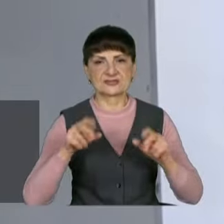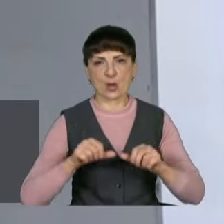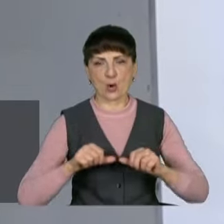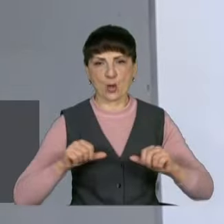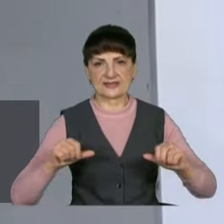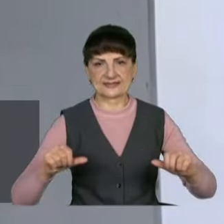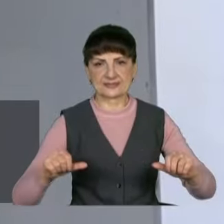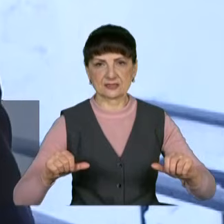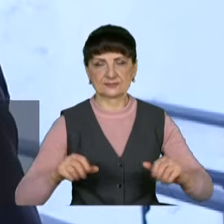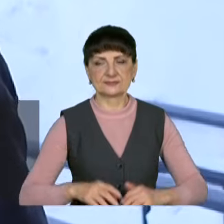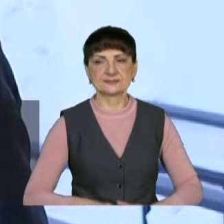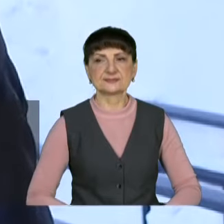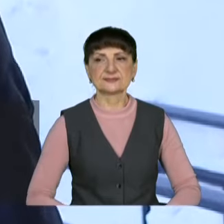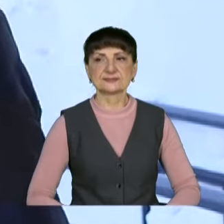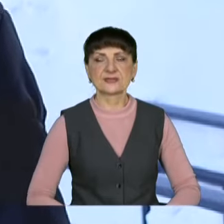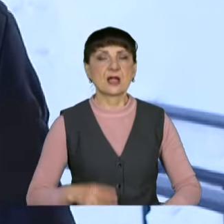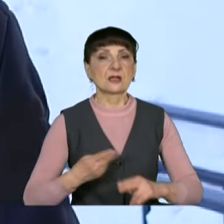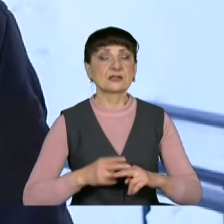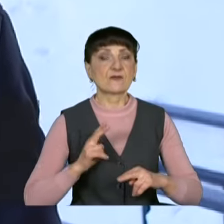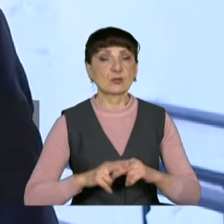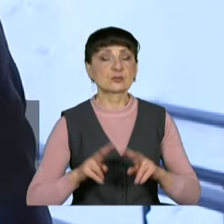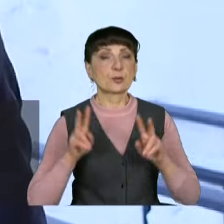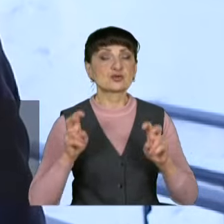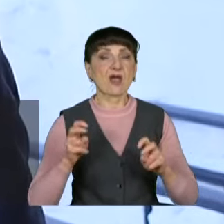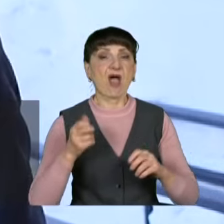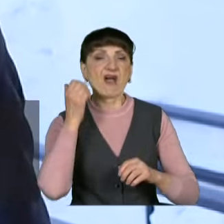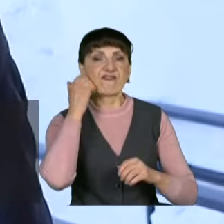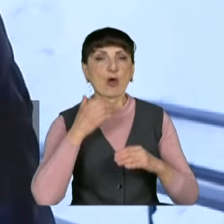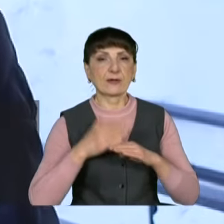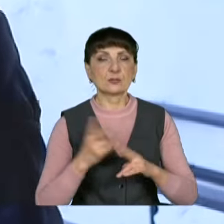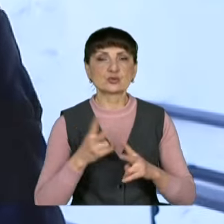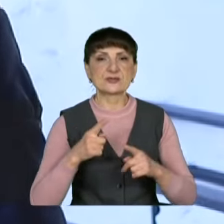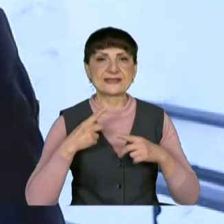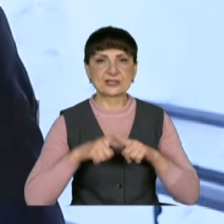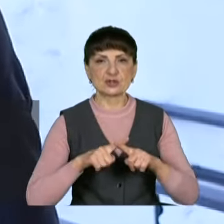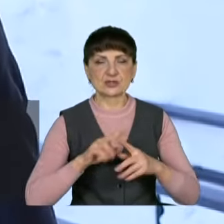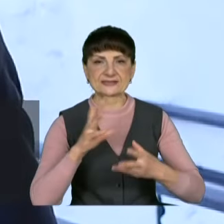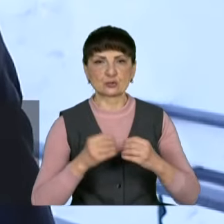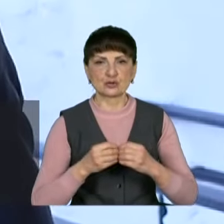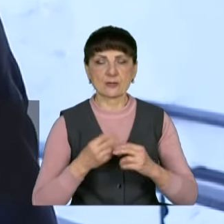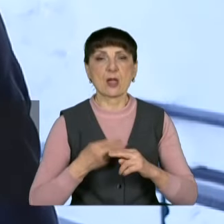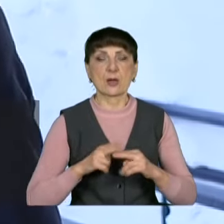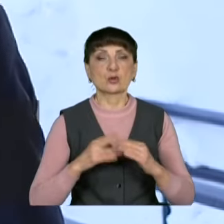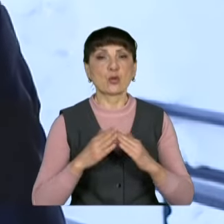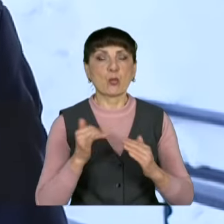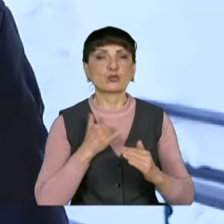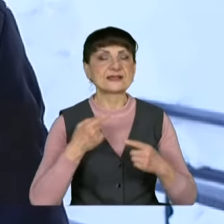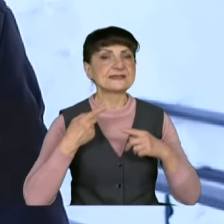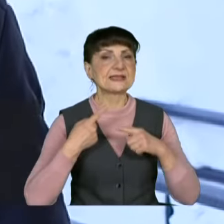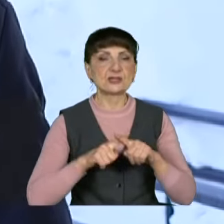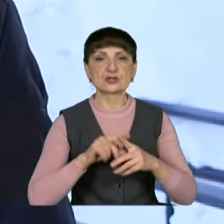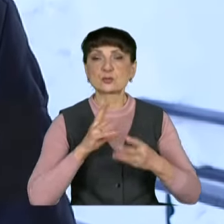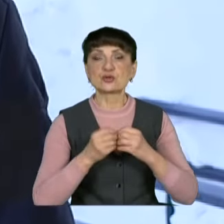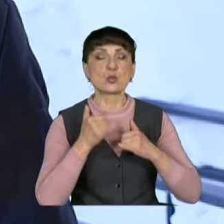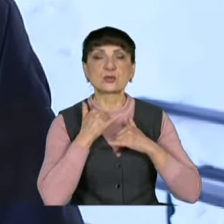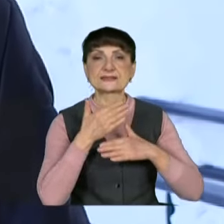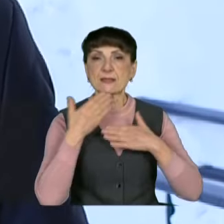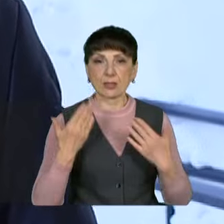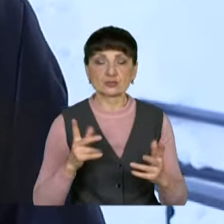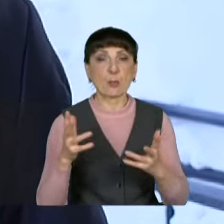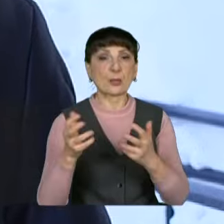сообщили чиновники. Для того, чтобы получить статус аварийного, нужно уже техническое заключение. По этому дому у нас нет технического заключения.